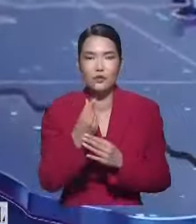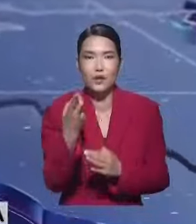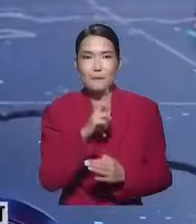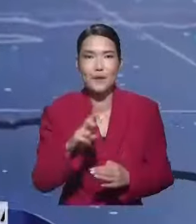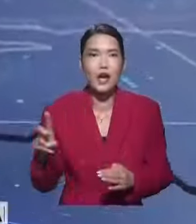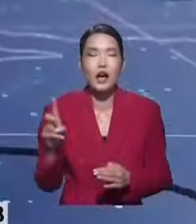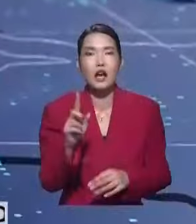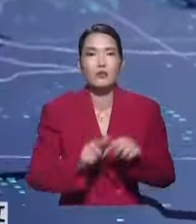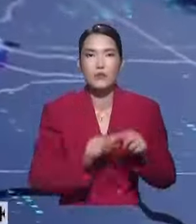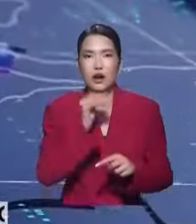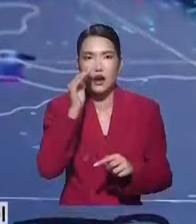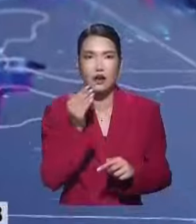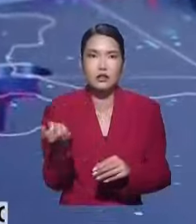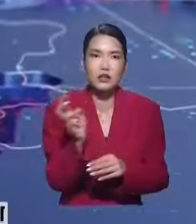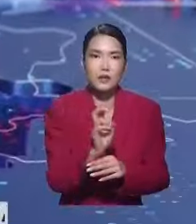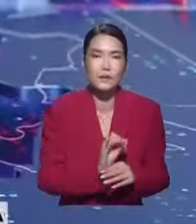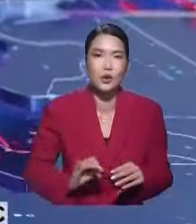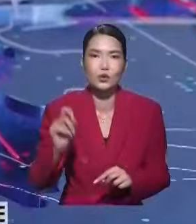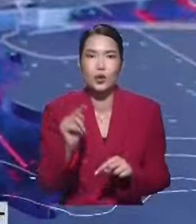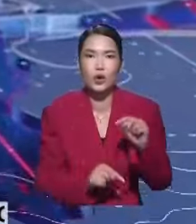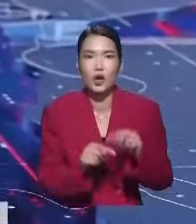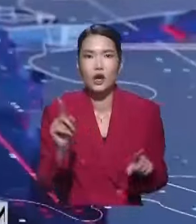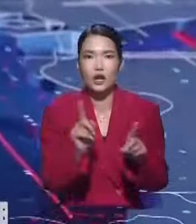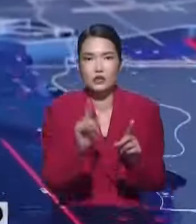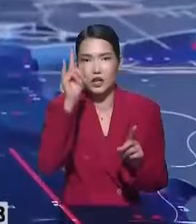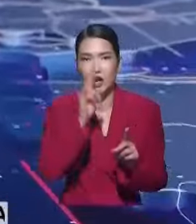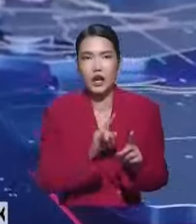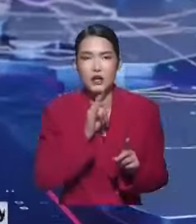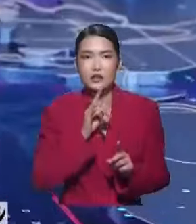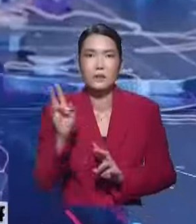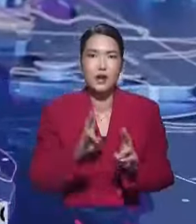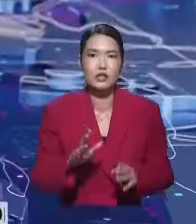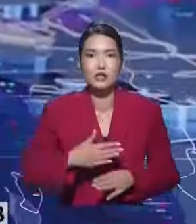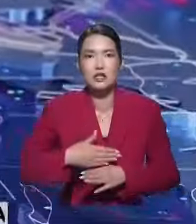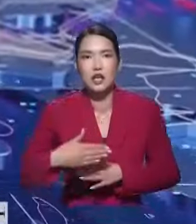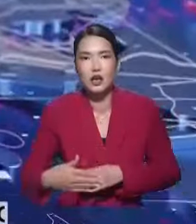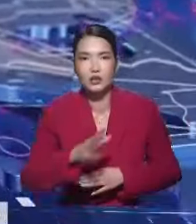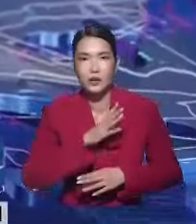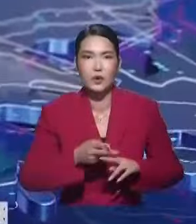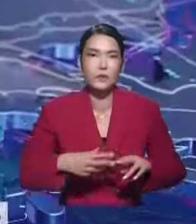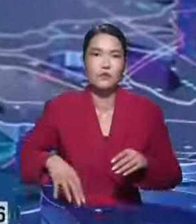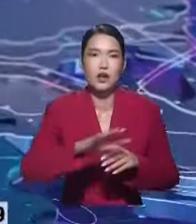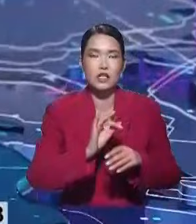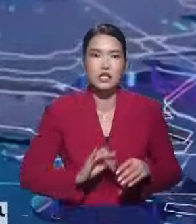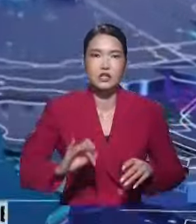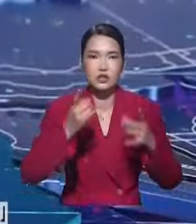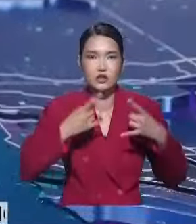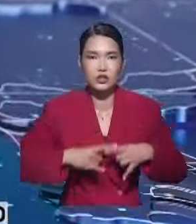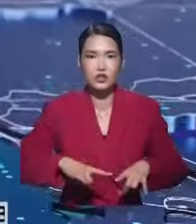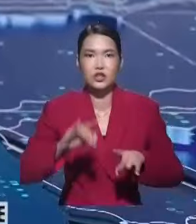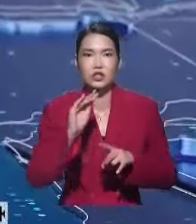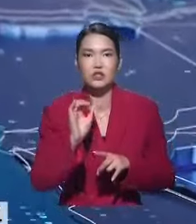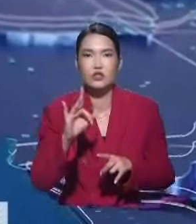биологических родителей и приехал на историческую родину. Однако в Казахстане процесс затянулся, потому что вся история с